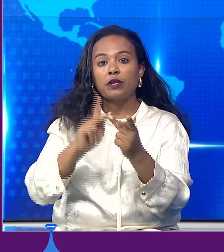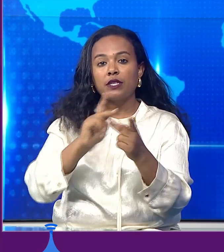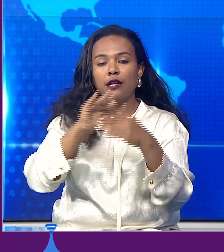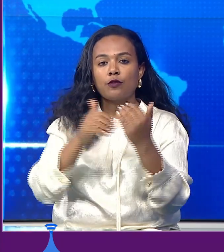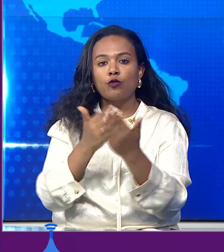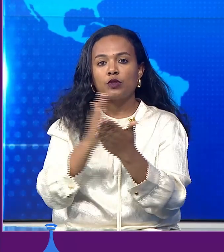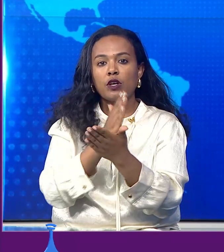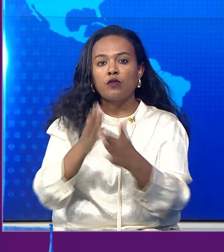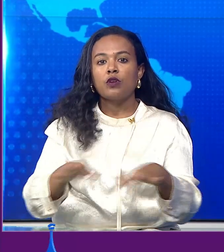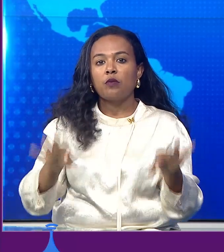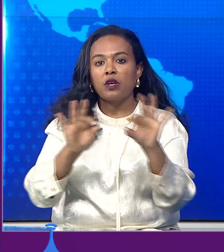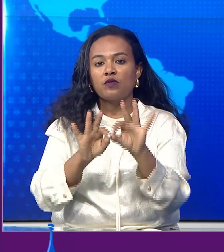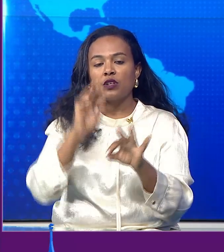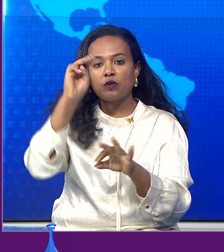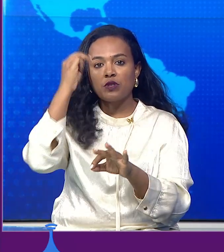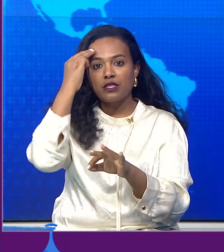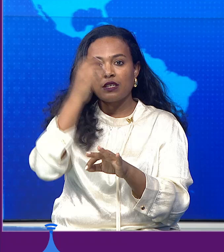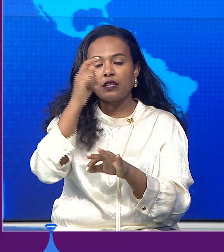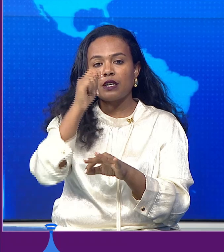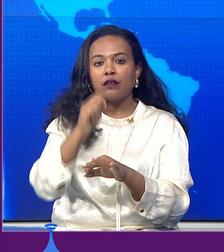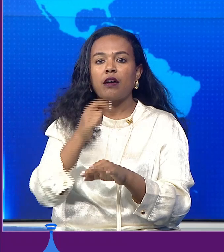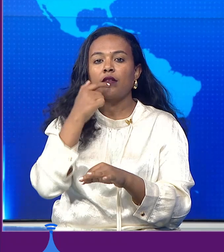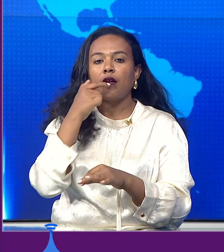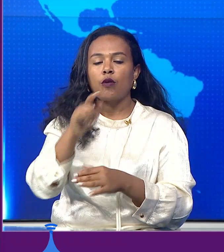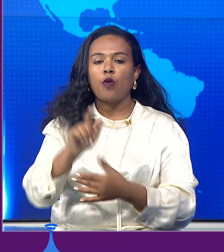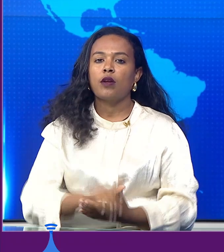ርብርብ እንደሚያስፈልግም ሚኒስትር ዴኤታው ገልጸዋል።